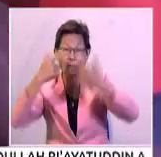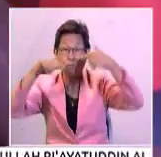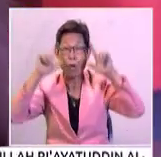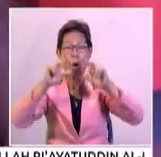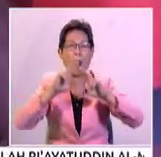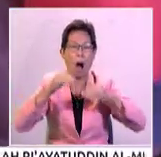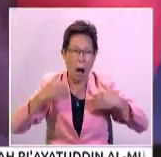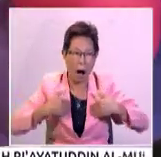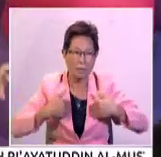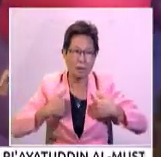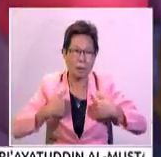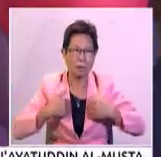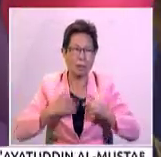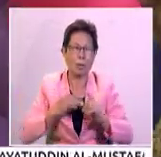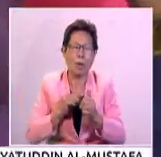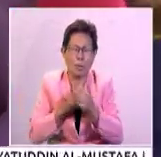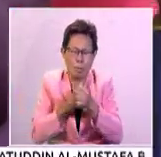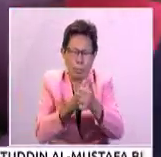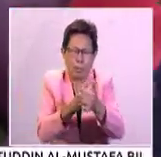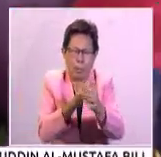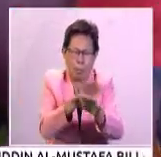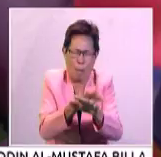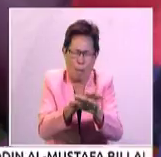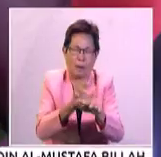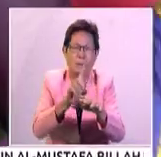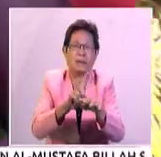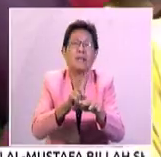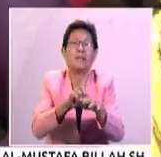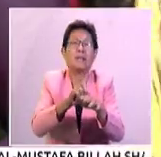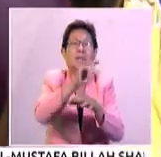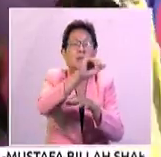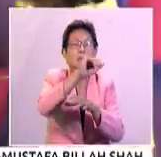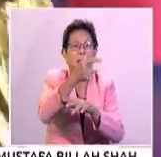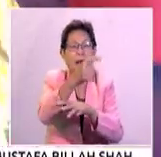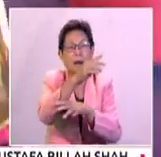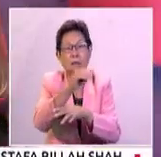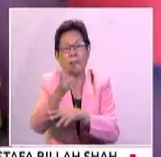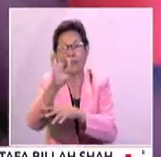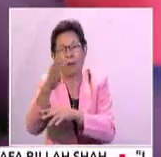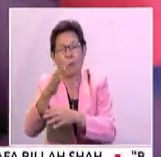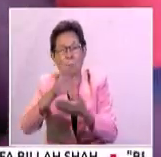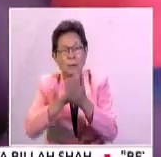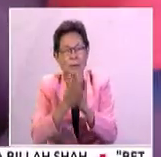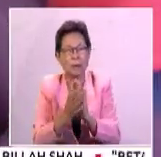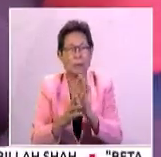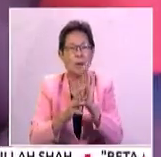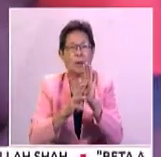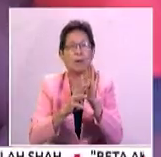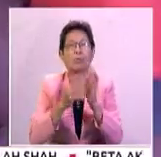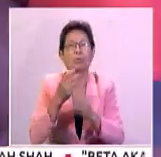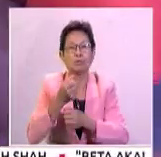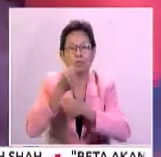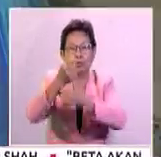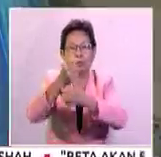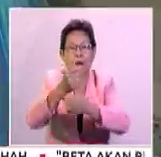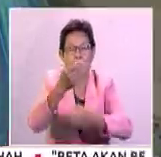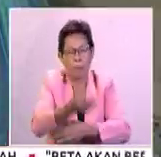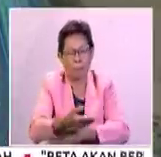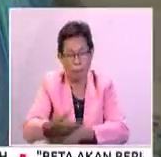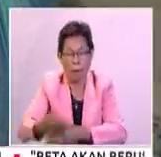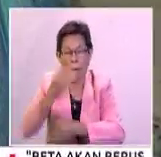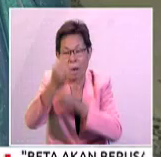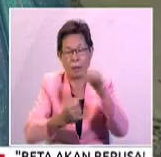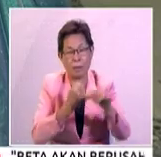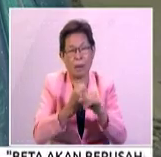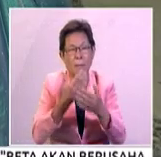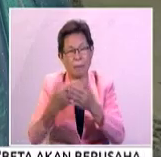yang mempunyai pengikut paling ramai di media sosial sehingga melayakkan dirinya menjadi duta produk antarabangsa. Meskipun demikian,